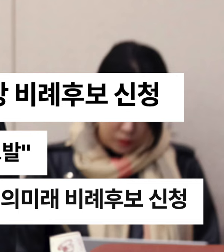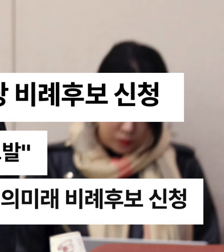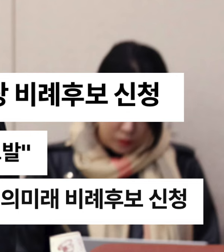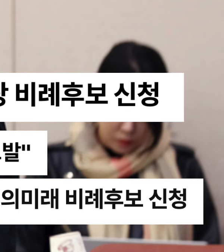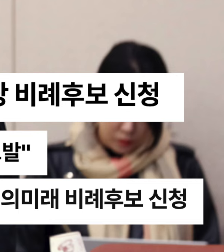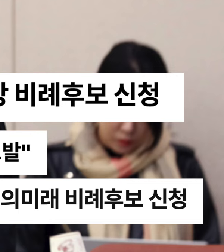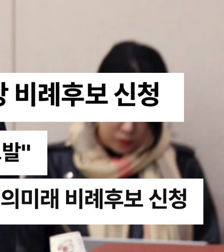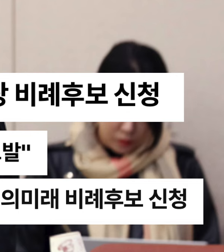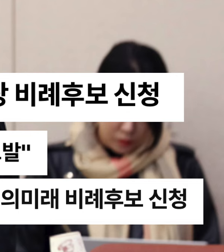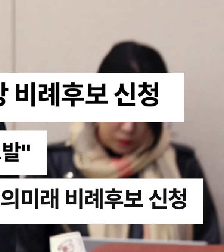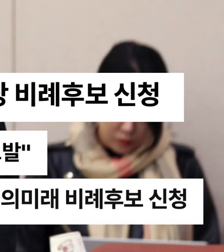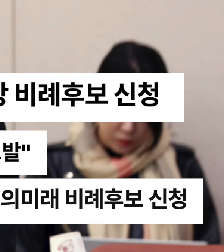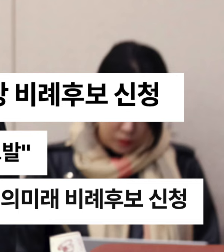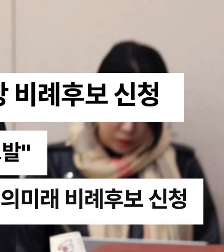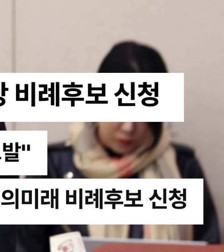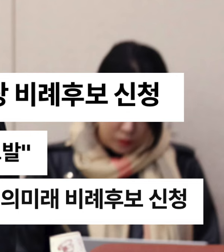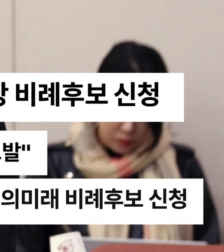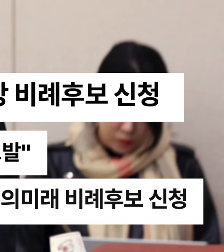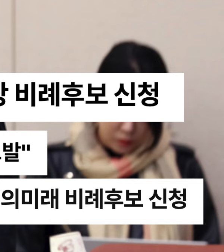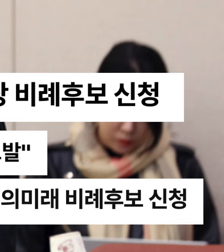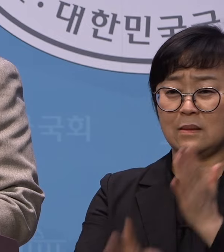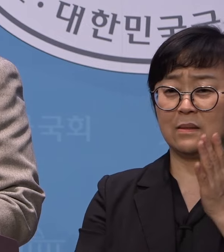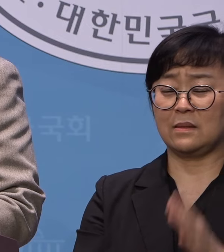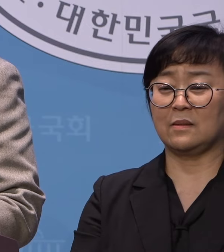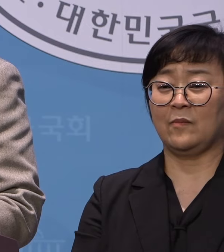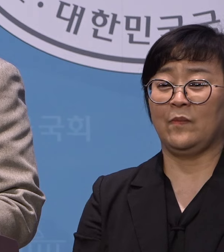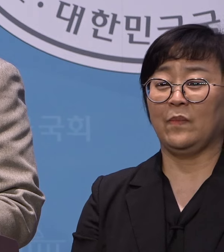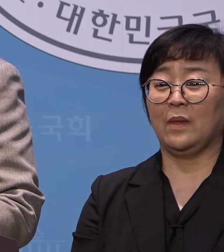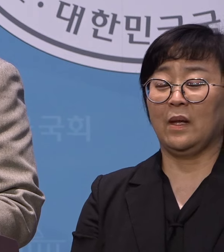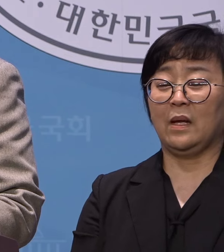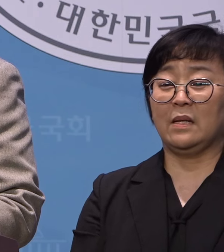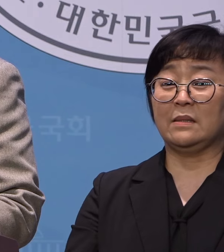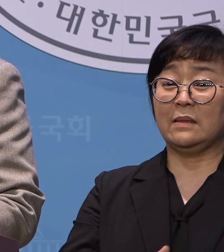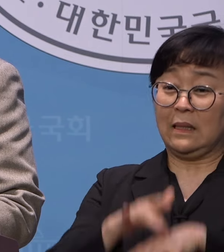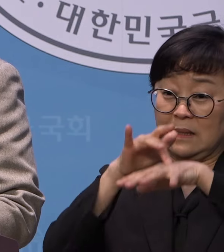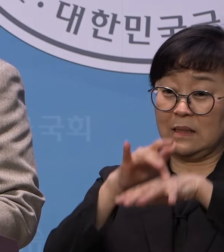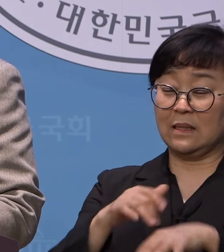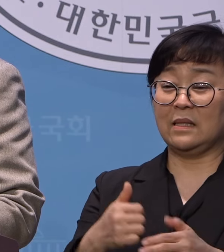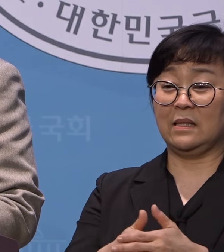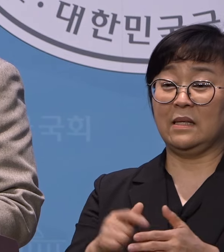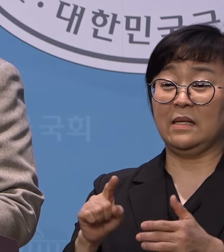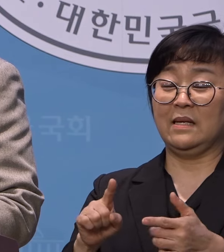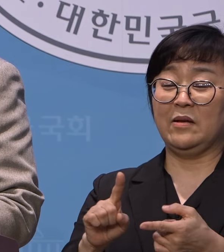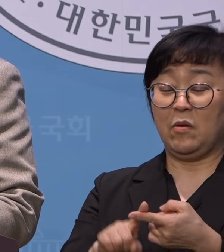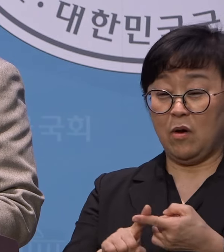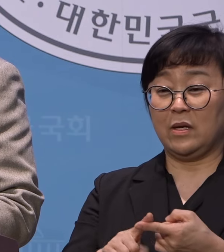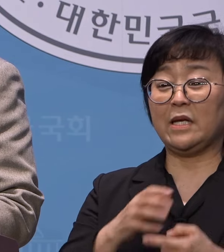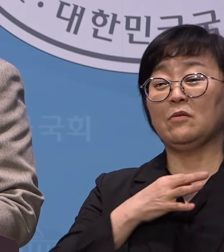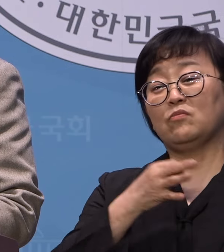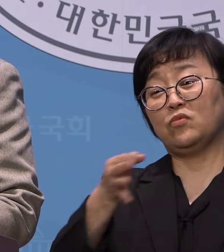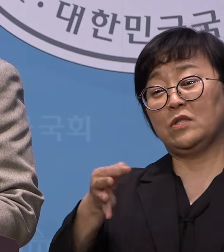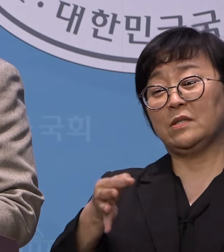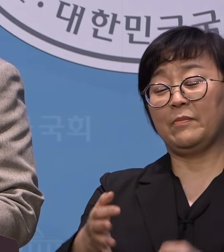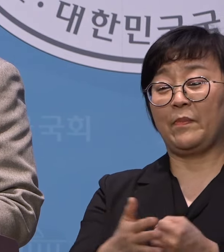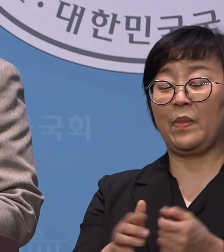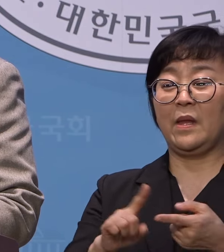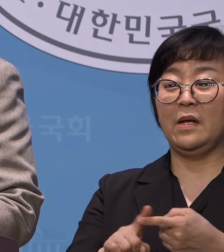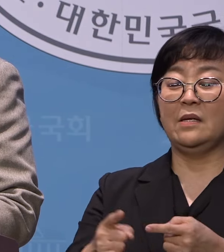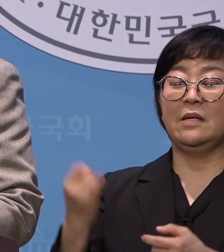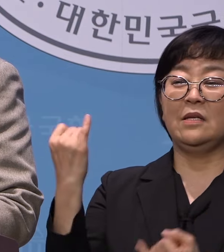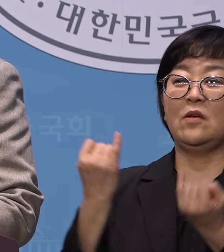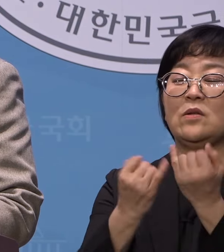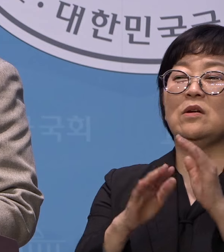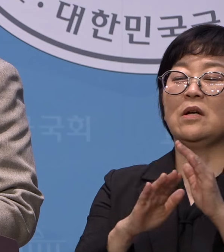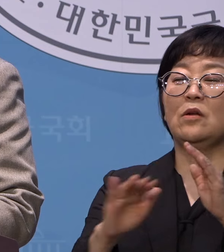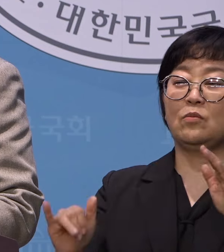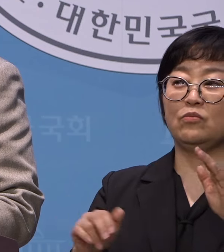장관 후보자의 행태가 꼴사납습니다. 행방불명, 김행랑으로 불리는 김행 전 여가부